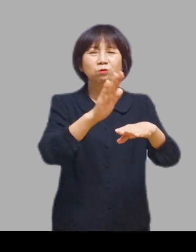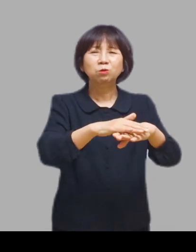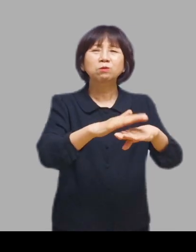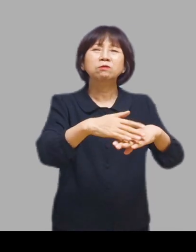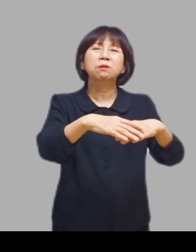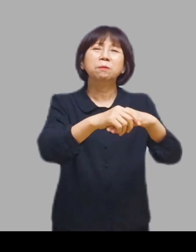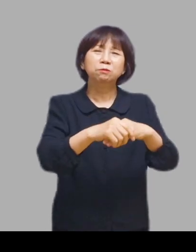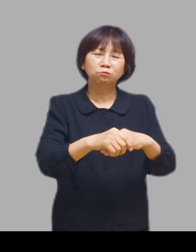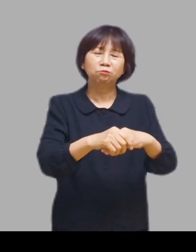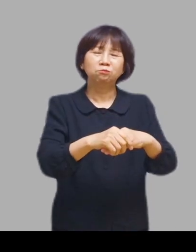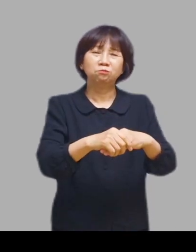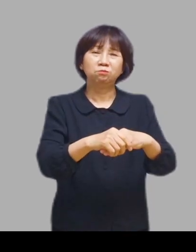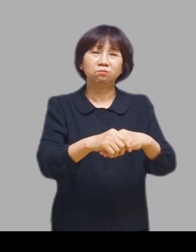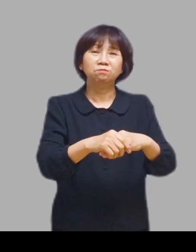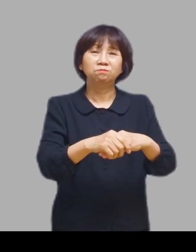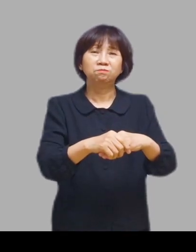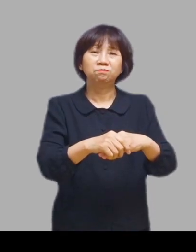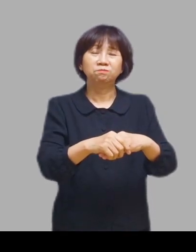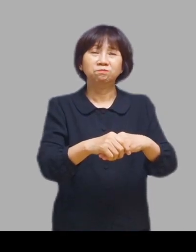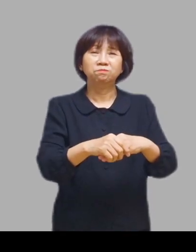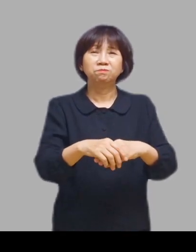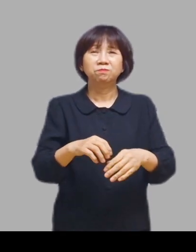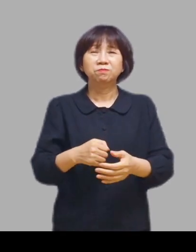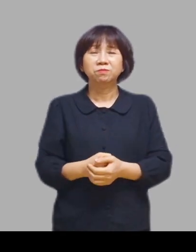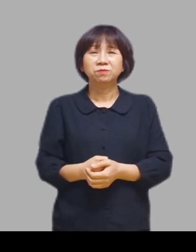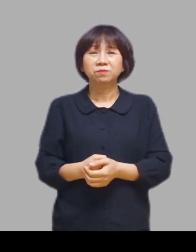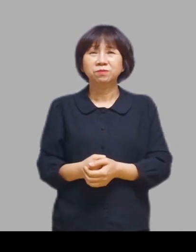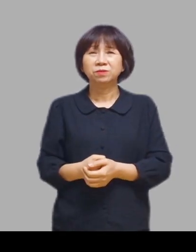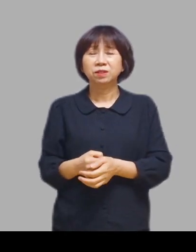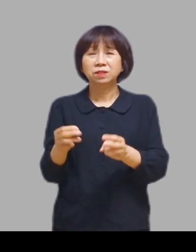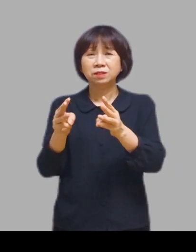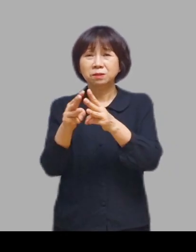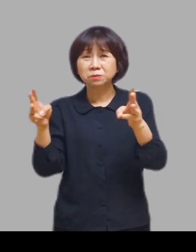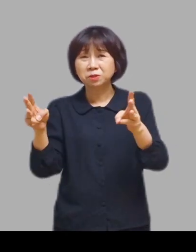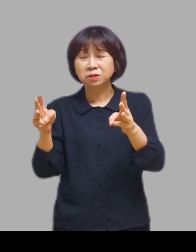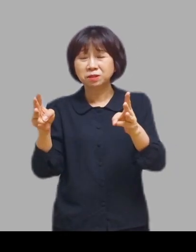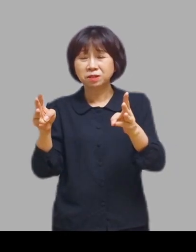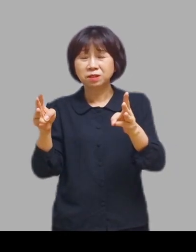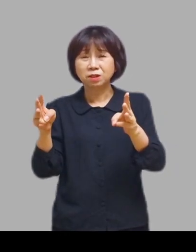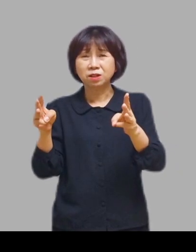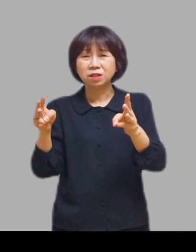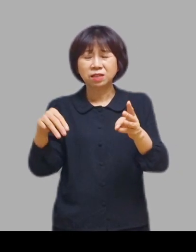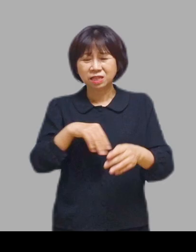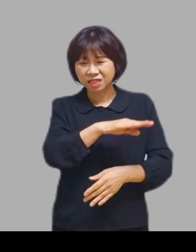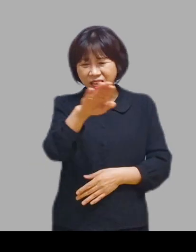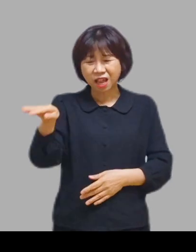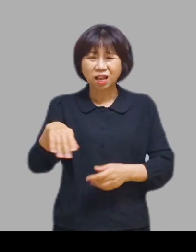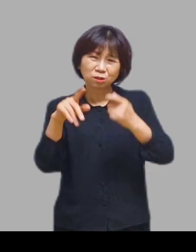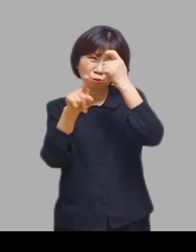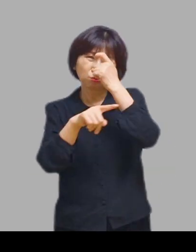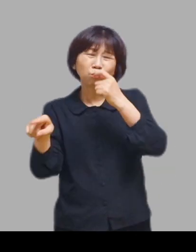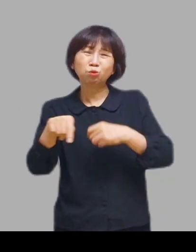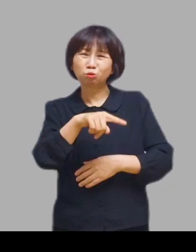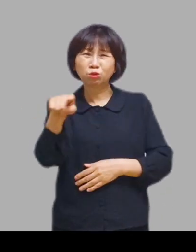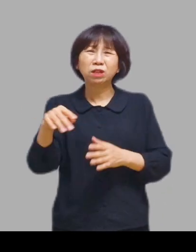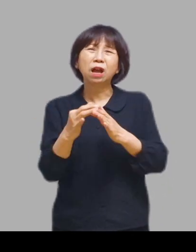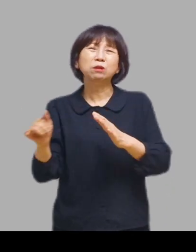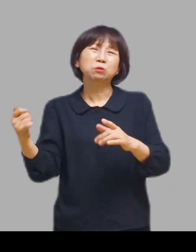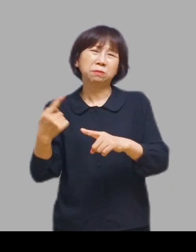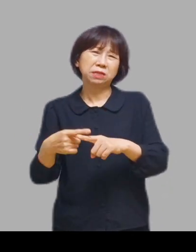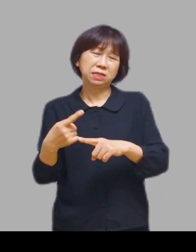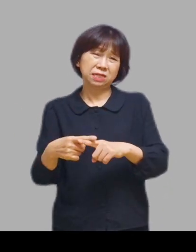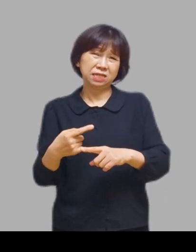거예요. 말씀드리잖아요. 여기 3층에서 만나는 분들은 다 우리 식구라고. 조금 편찮으신 분들이